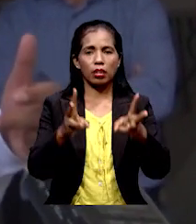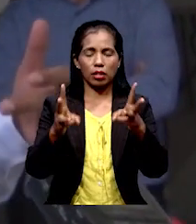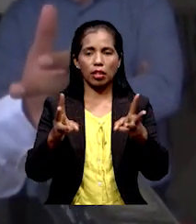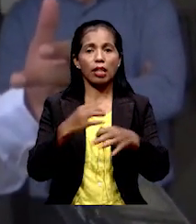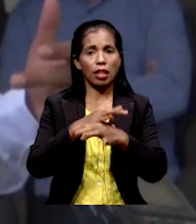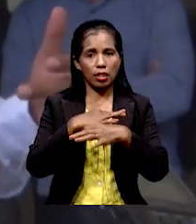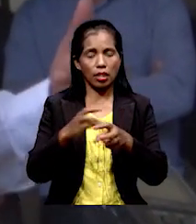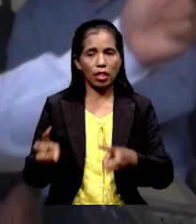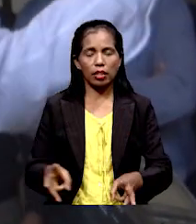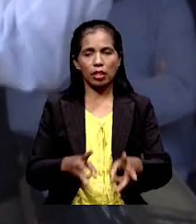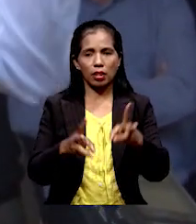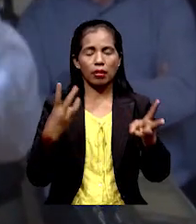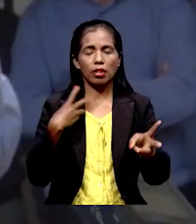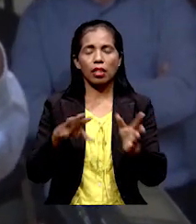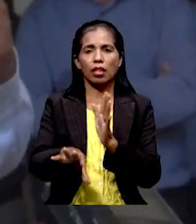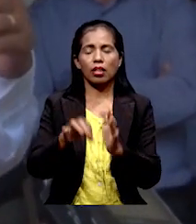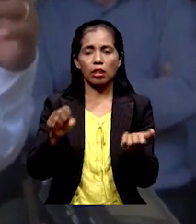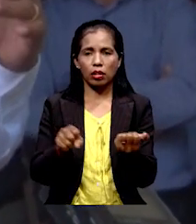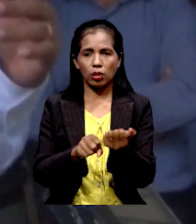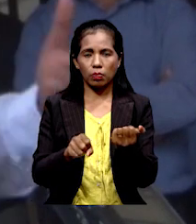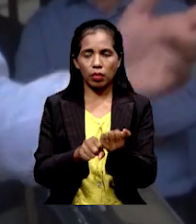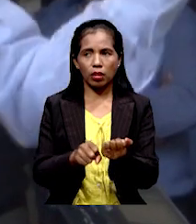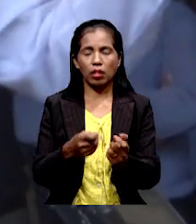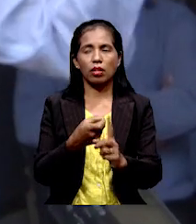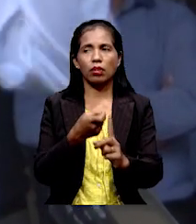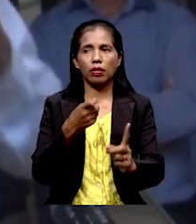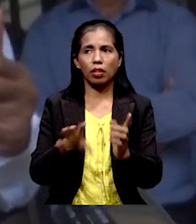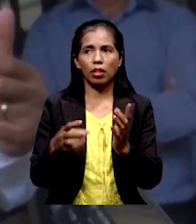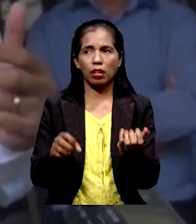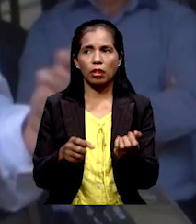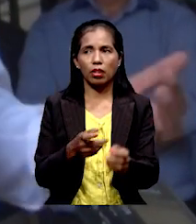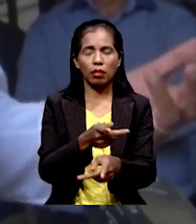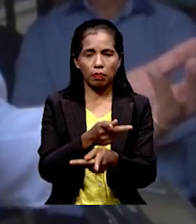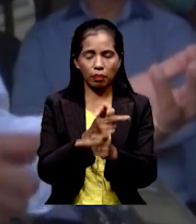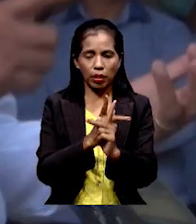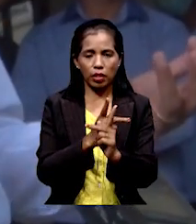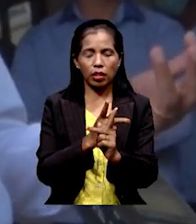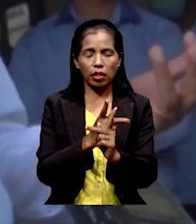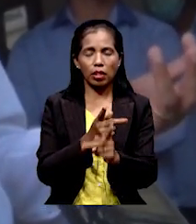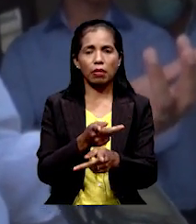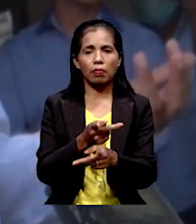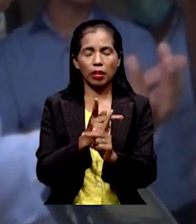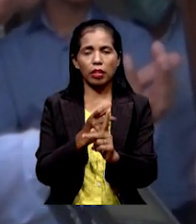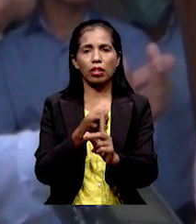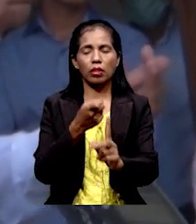strada nih kayak kita hetan apui mai pusi. Nah, itu saya tahu ini. Impresi. Kita impresi tahu si